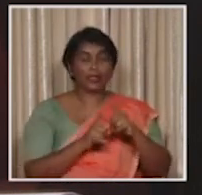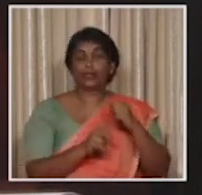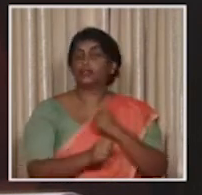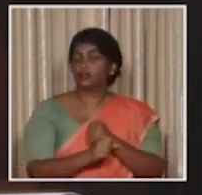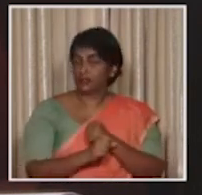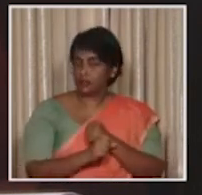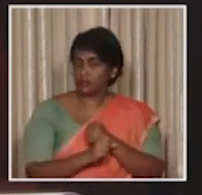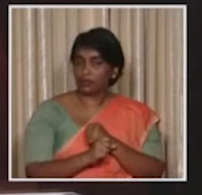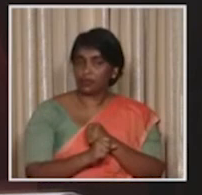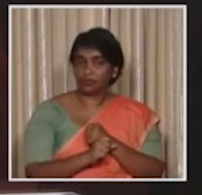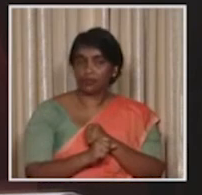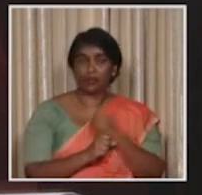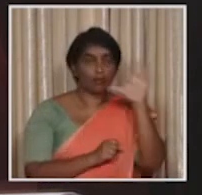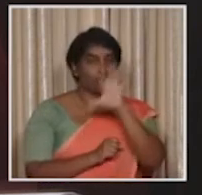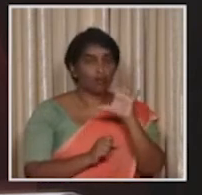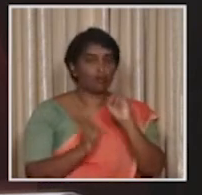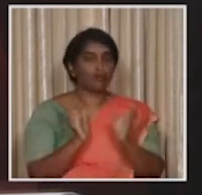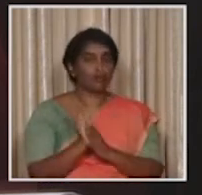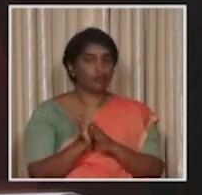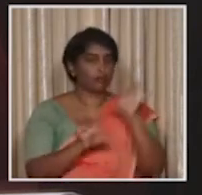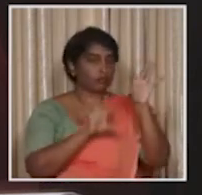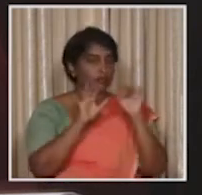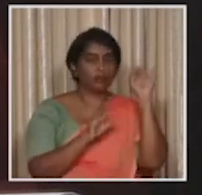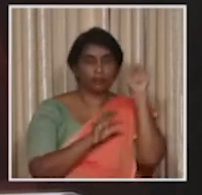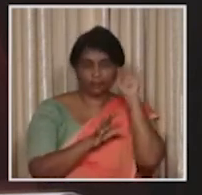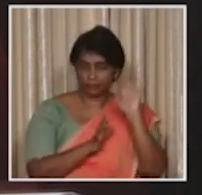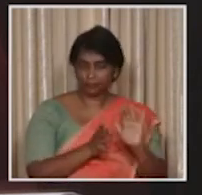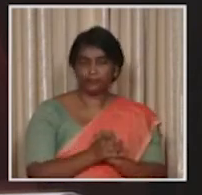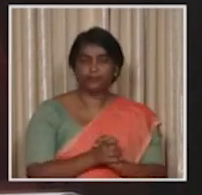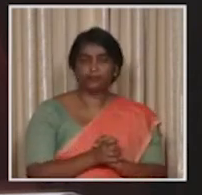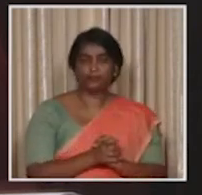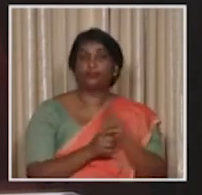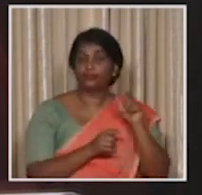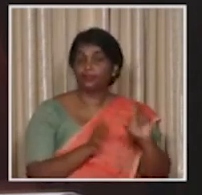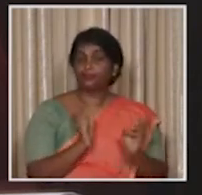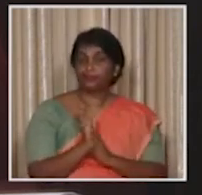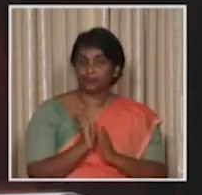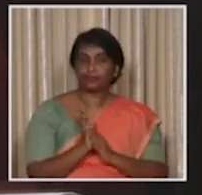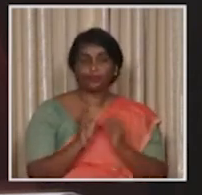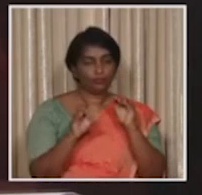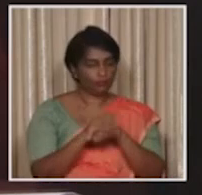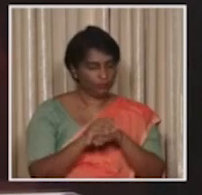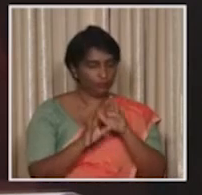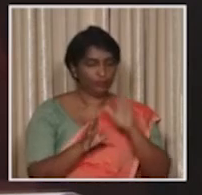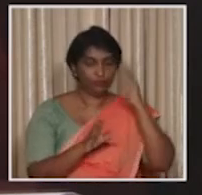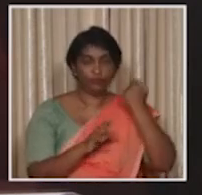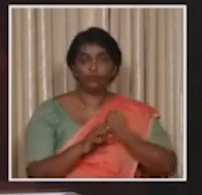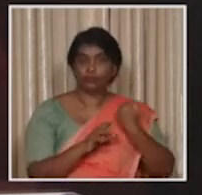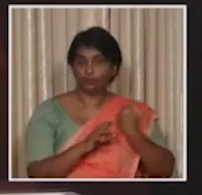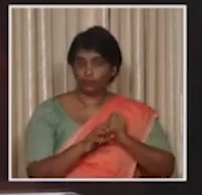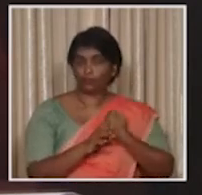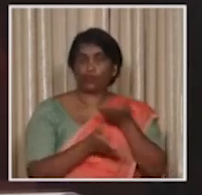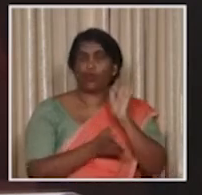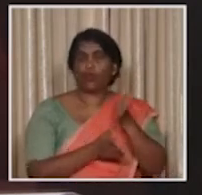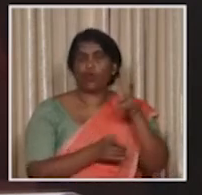විසින් පංච පුද්ගල කමිටුව පත් කර ඇති බව වාර්තා වෙනවා. මෙම කමිටුව නියෝජනය කරනු ලබන විශේෂඥ වෛද්‍යවරුන්